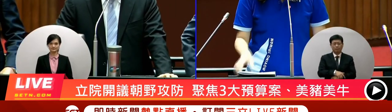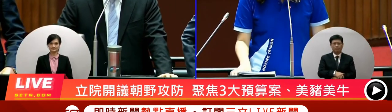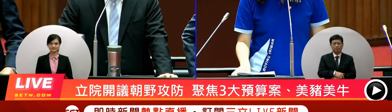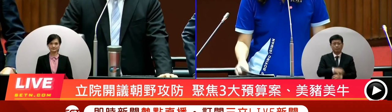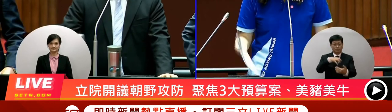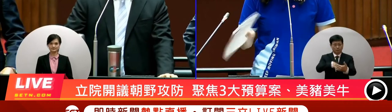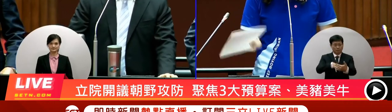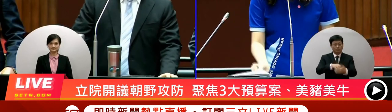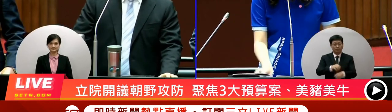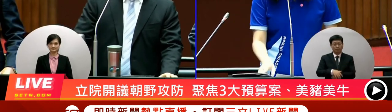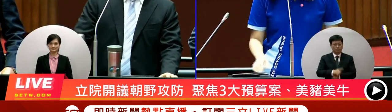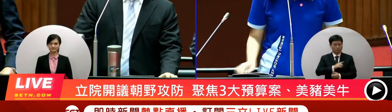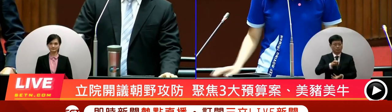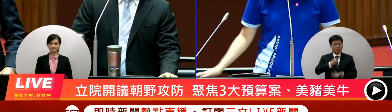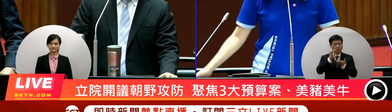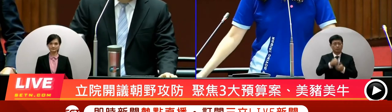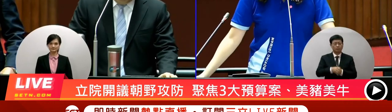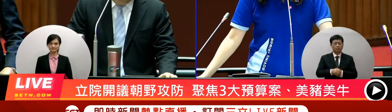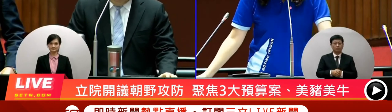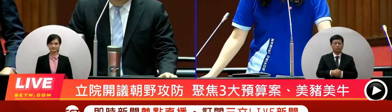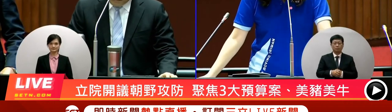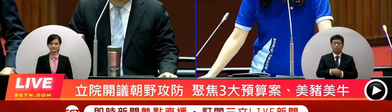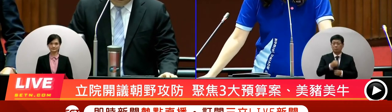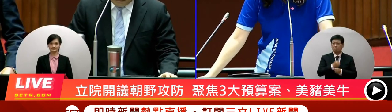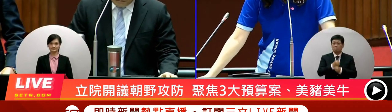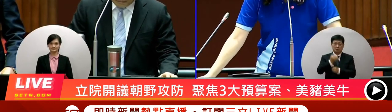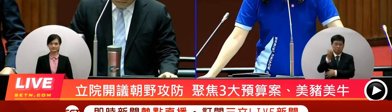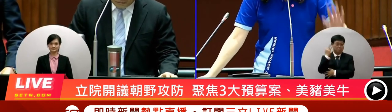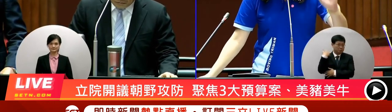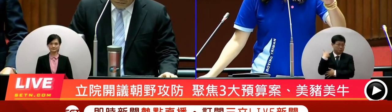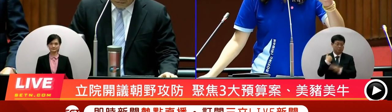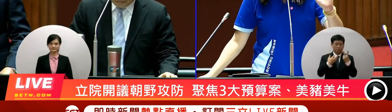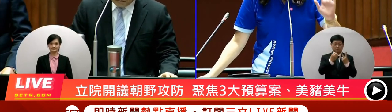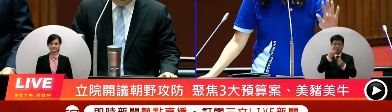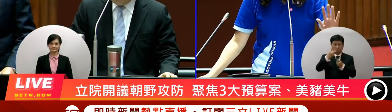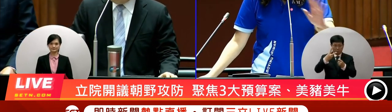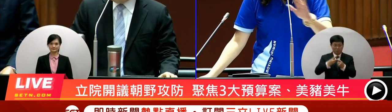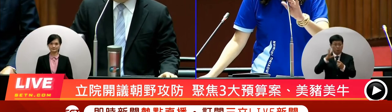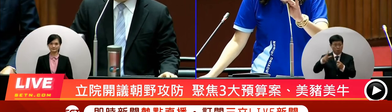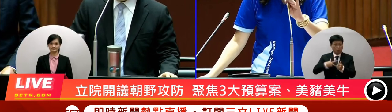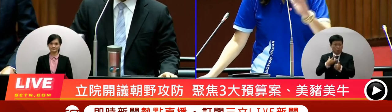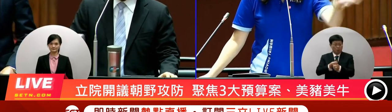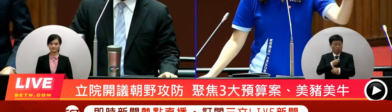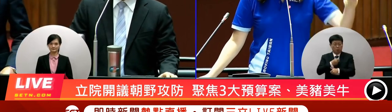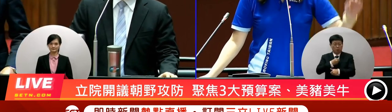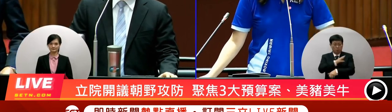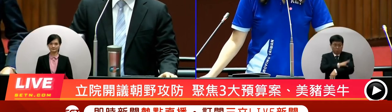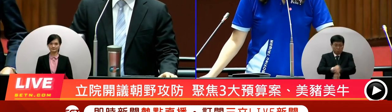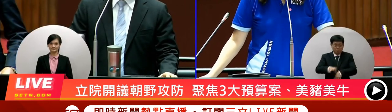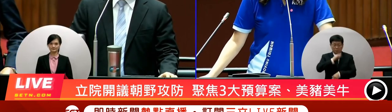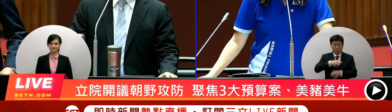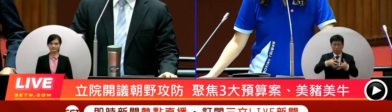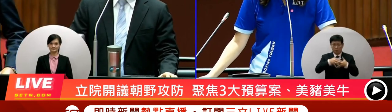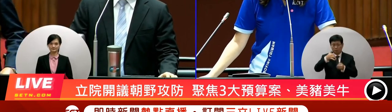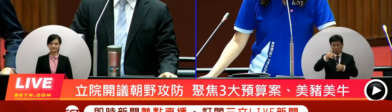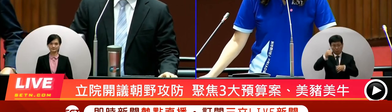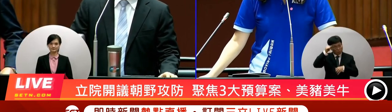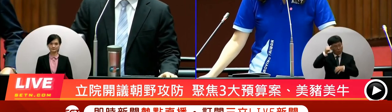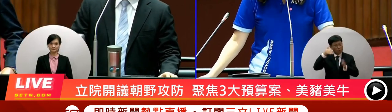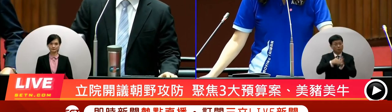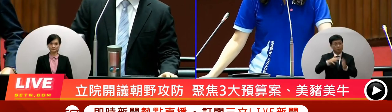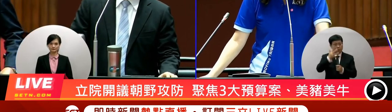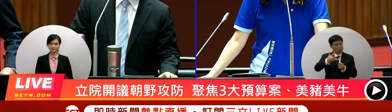面院长提到了，因为马政府在2012年开放有瘦肉精的美牛，到今天已经8年了，都